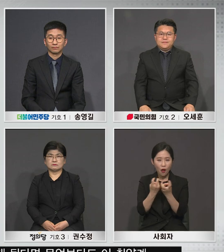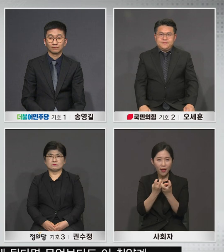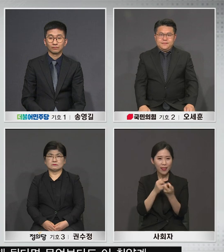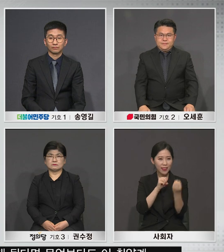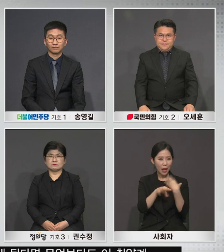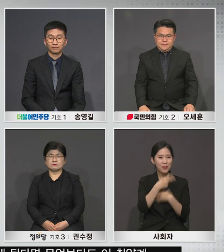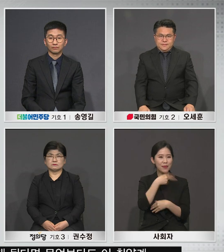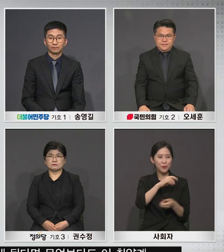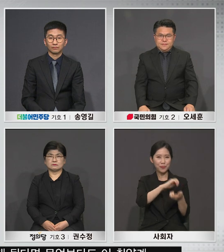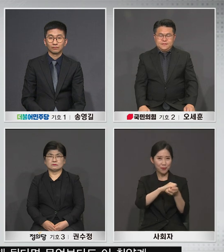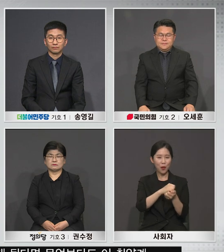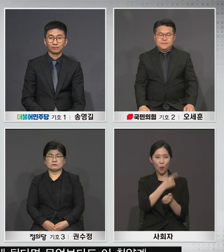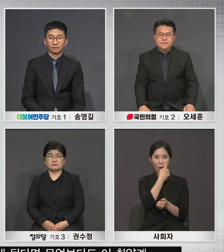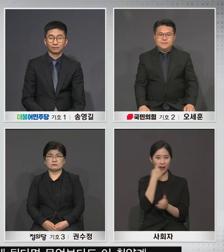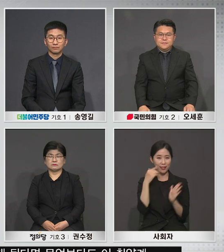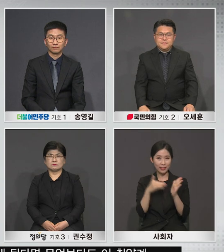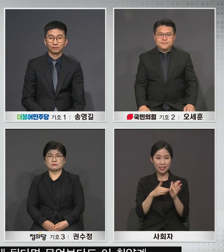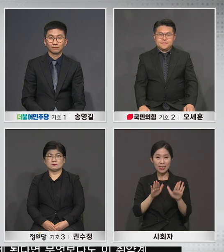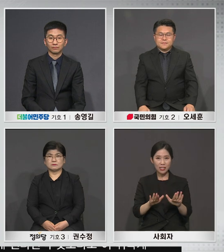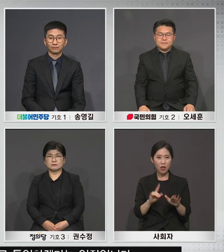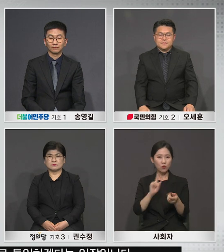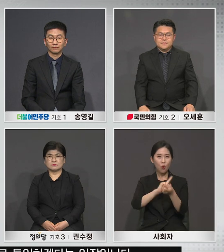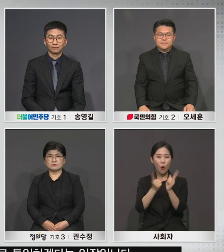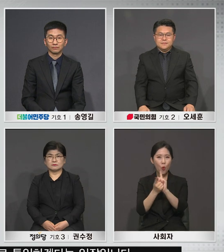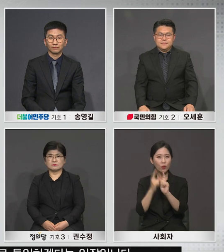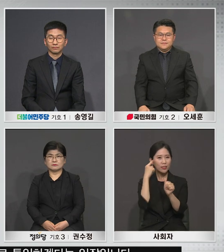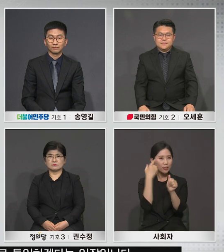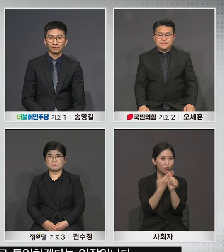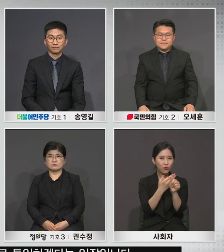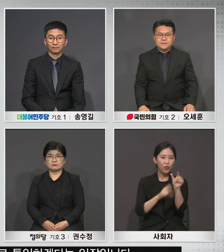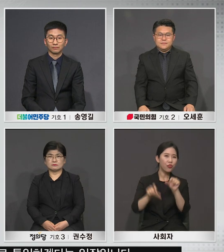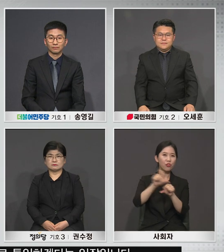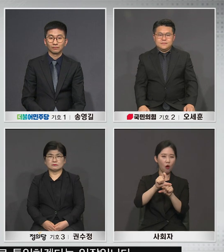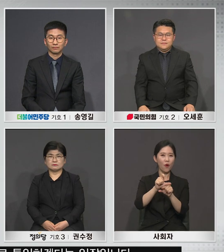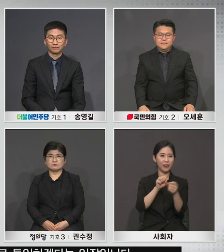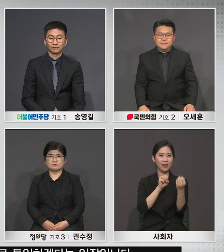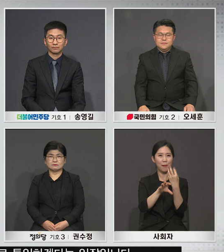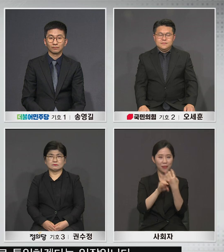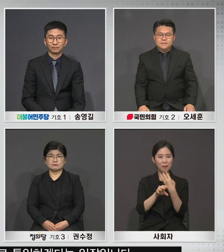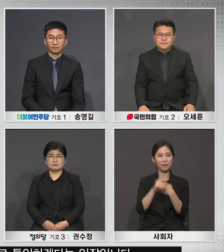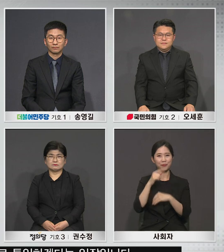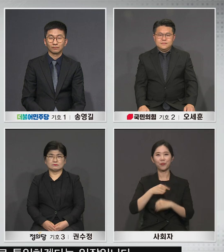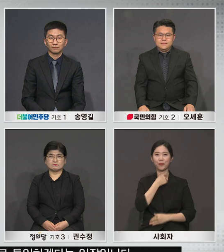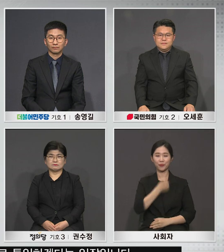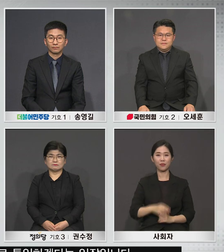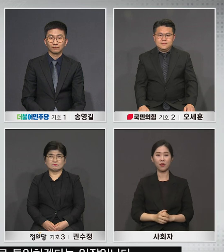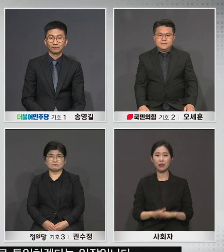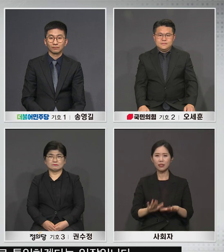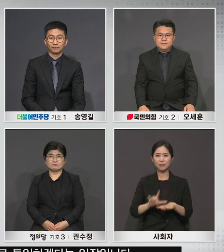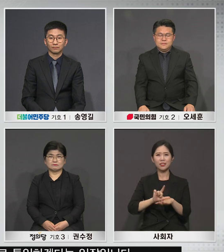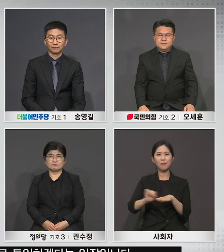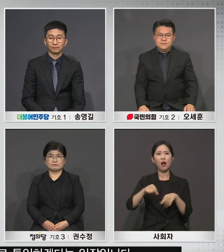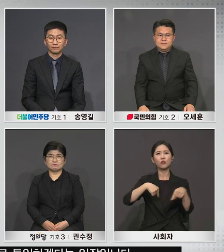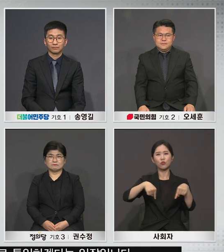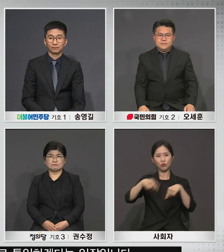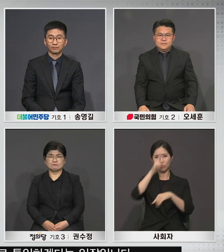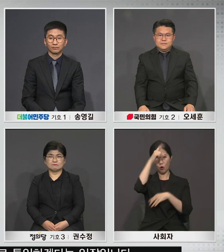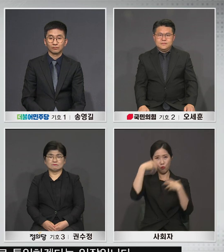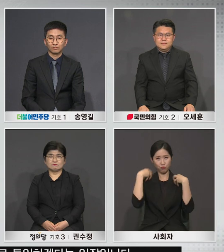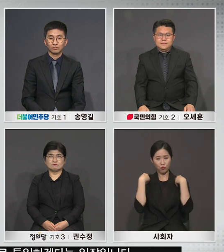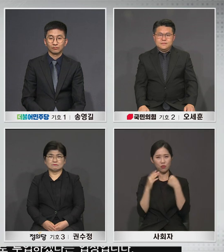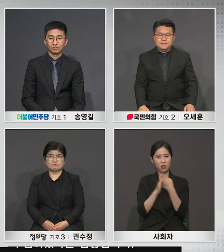후보 간 보충 질의 및 응답하는 그런 기회를 드리도록 하겠습니다. 아무래도 지방정부다 보니까 억제책보다는 주로